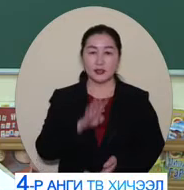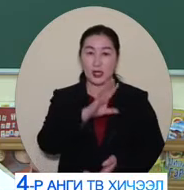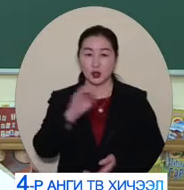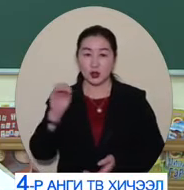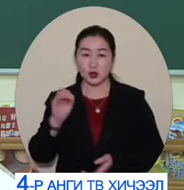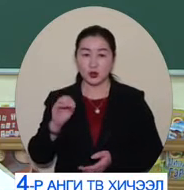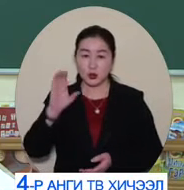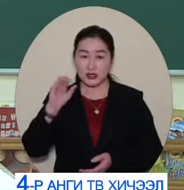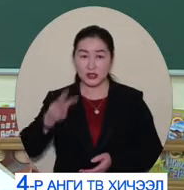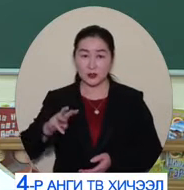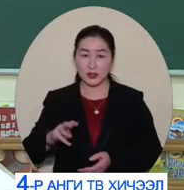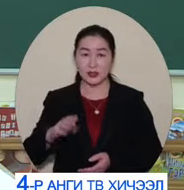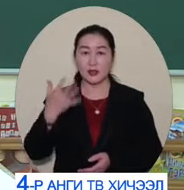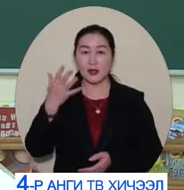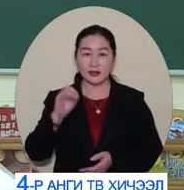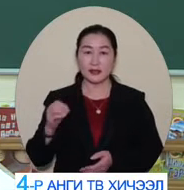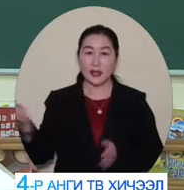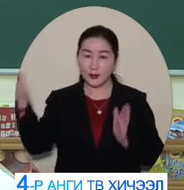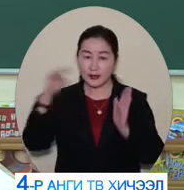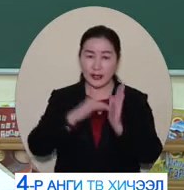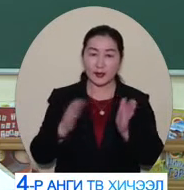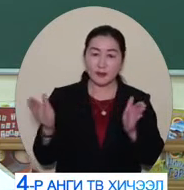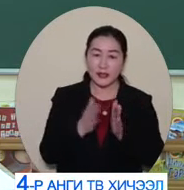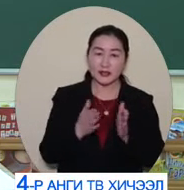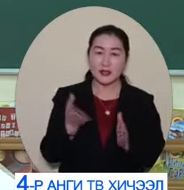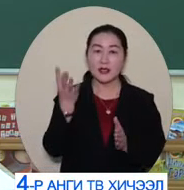юм байна шүү. Тэ мэ? За